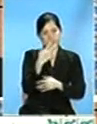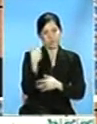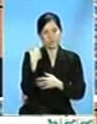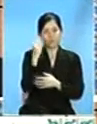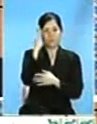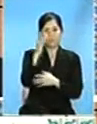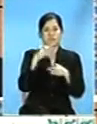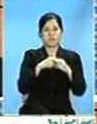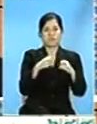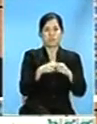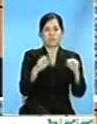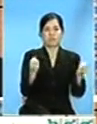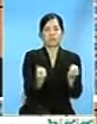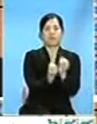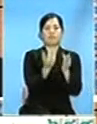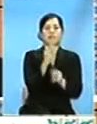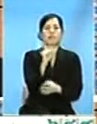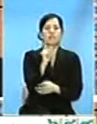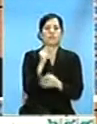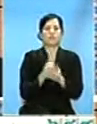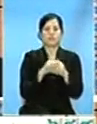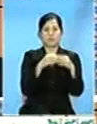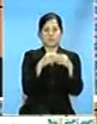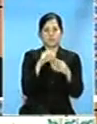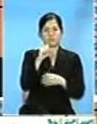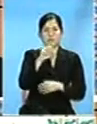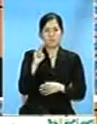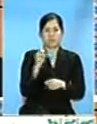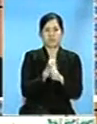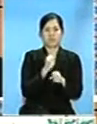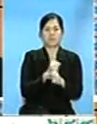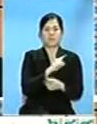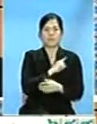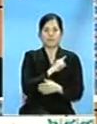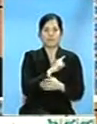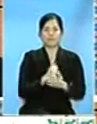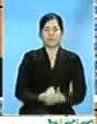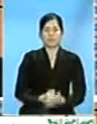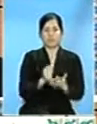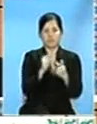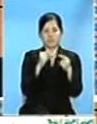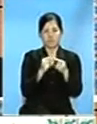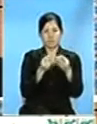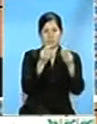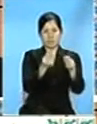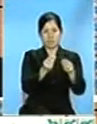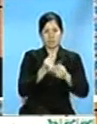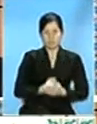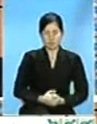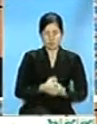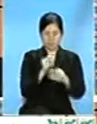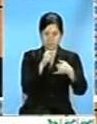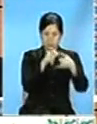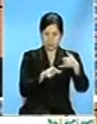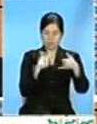กันทางการเมืองว่าสว.จะทำหน้าที่อย่างเป็นอิสระจะแต่งตั้งผู้ดำรงตำแหน่งหน้าที่ในองค์กรอิส